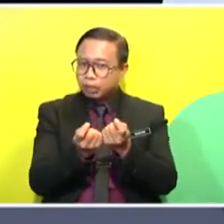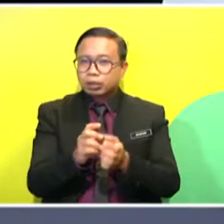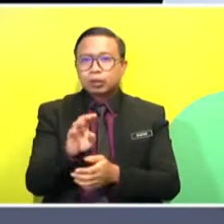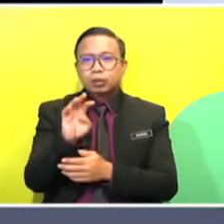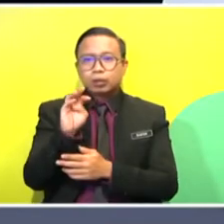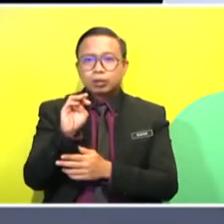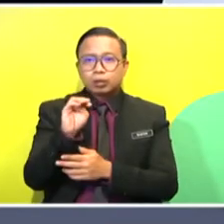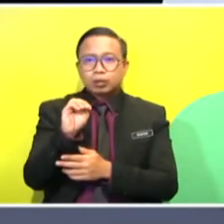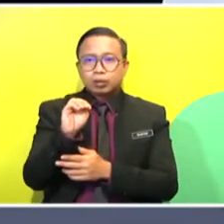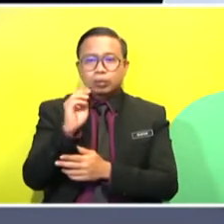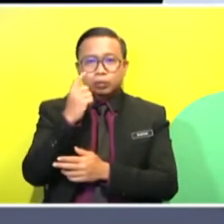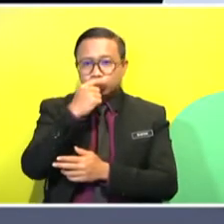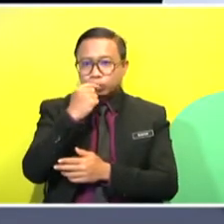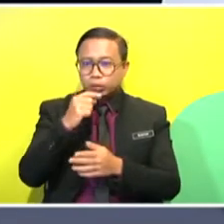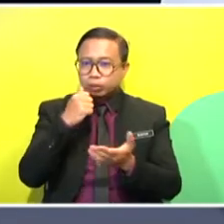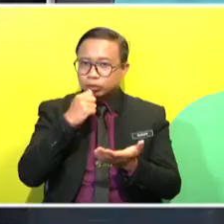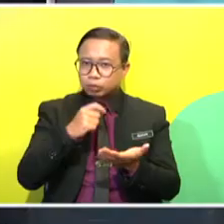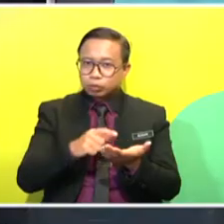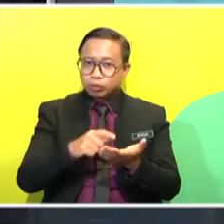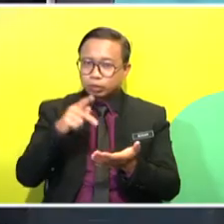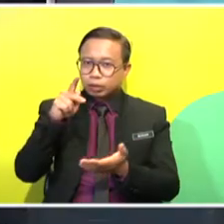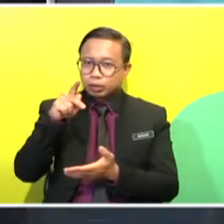2. Muka surat 2.